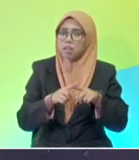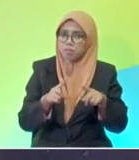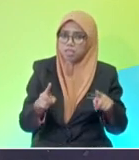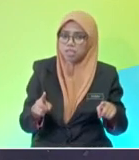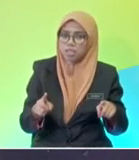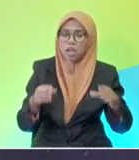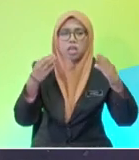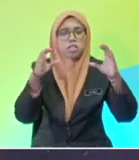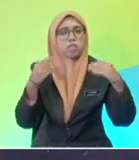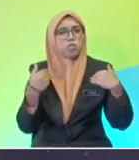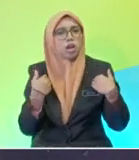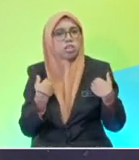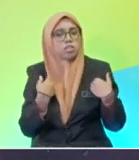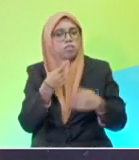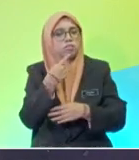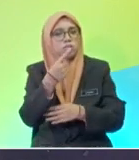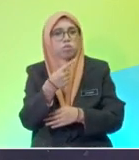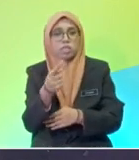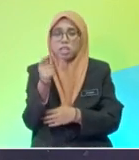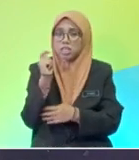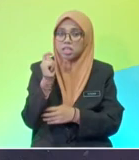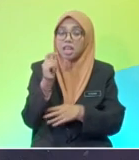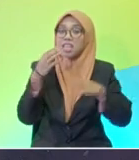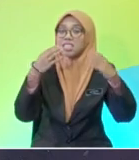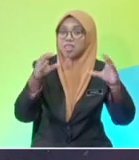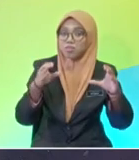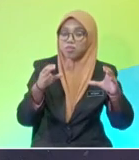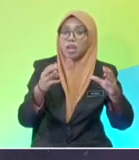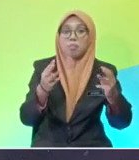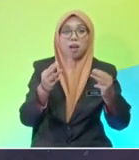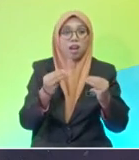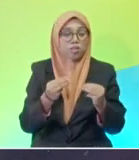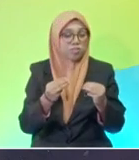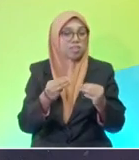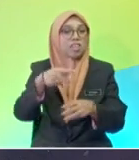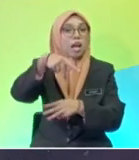disebut dengan Kak syafiqah tadi saya guna berpantun betul